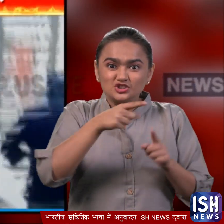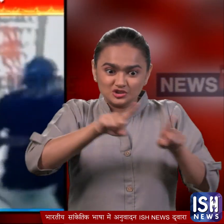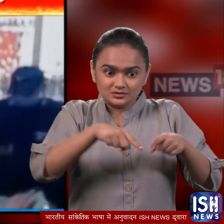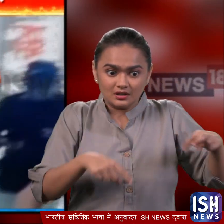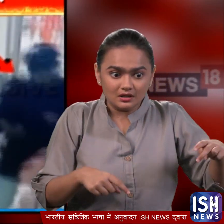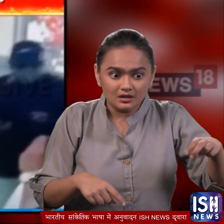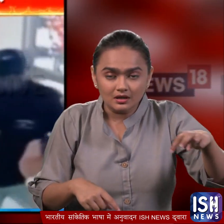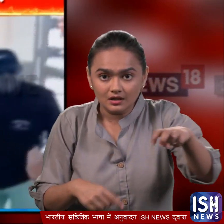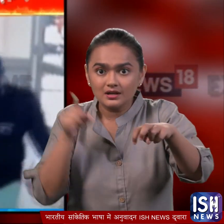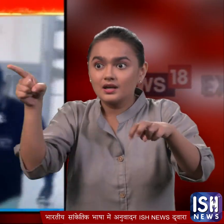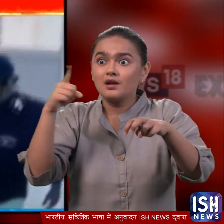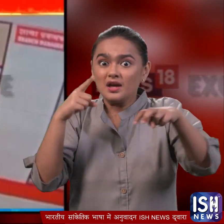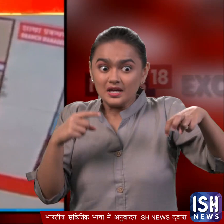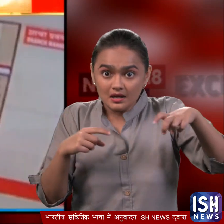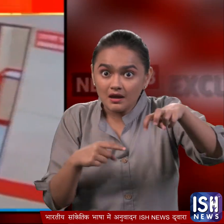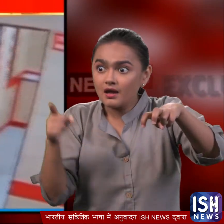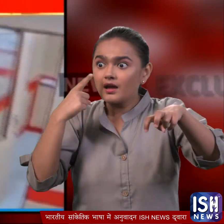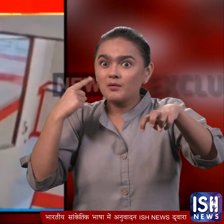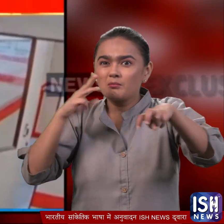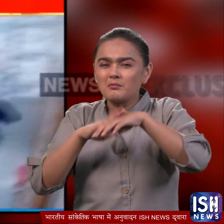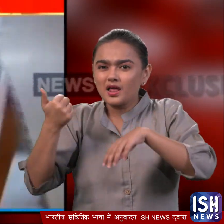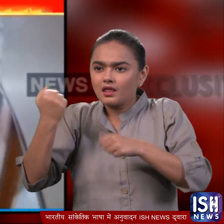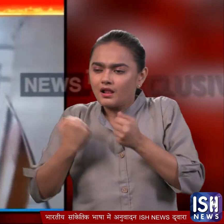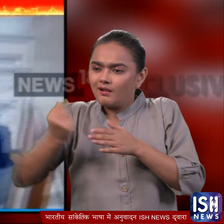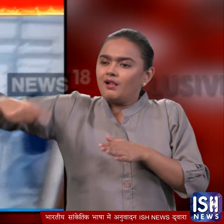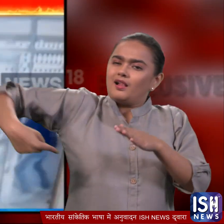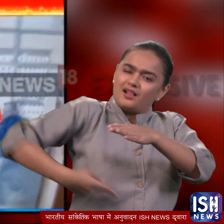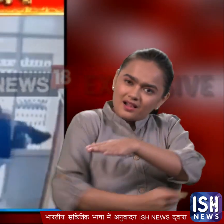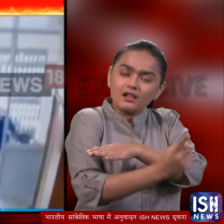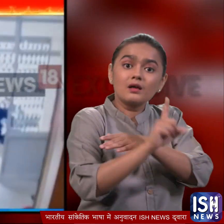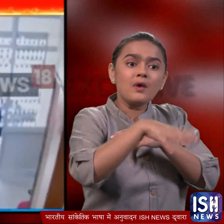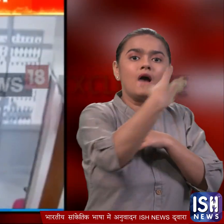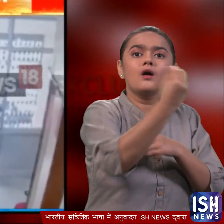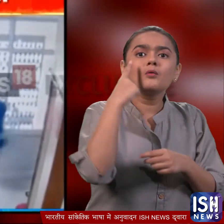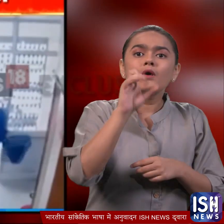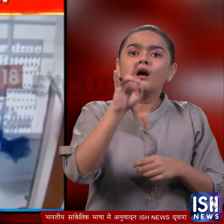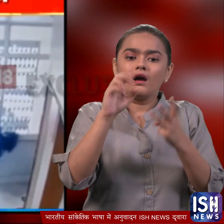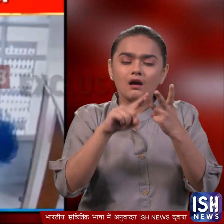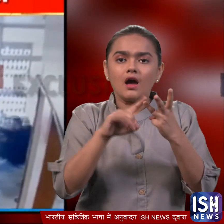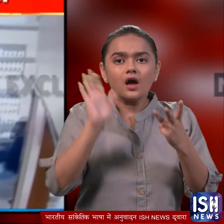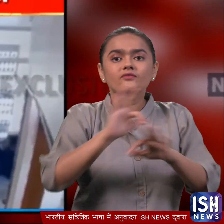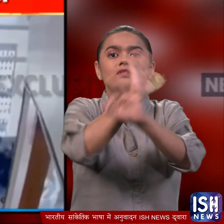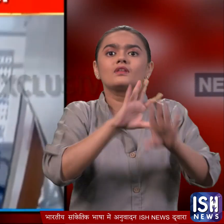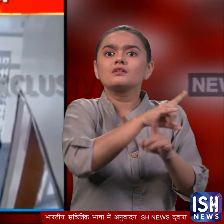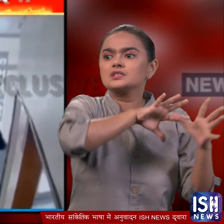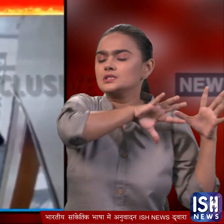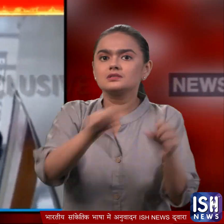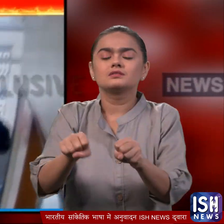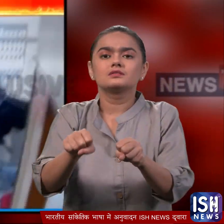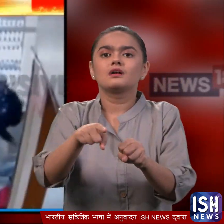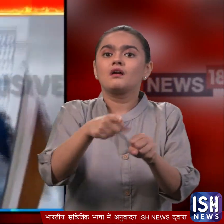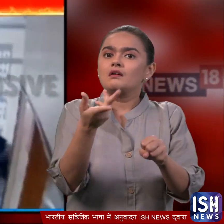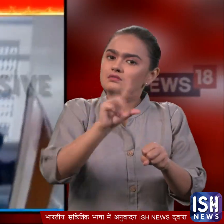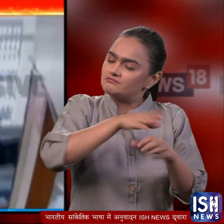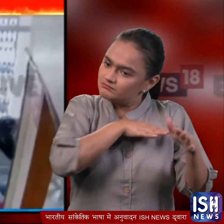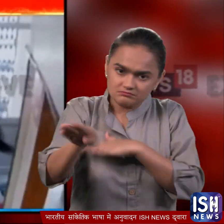जैसे ही ये लोग कैश काउंटर की तरफ बढ़े, उसने बाहर निकलने के लिए दौड़ लगा दी। मैनेजर बाहर निकल पाता इससे पहले ही बदमाशों के तीसरे